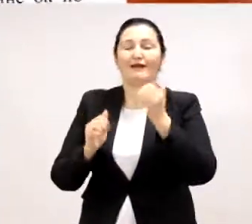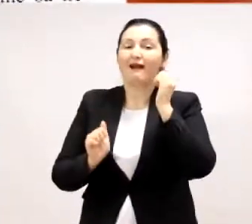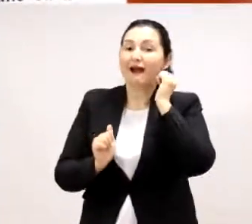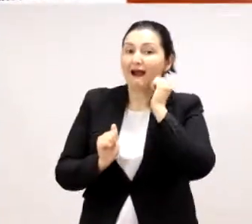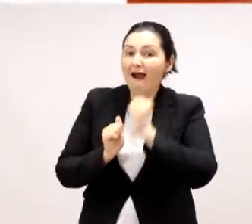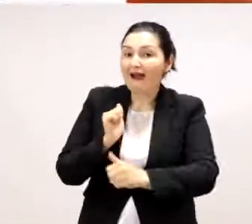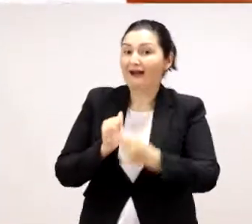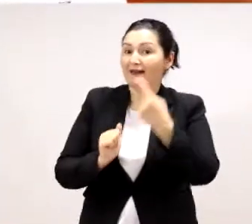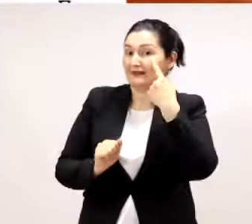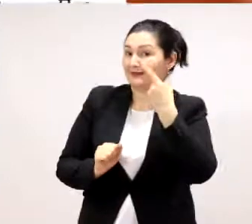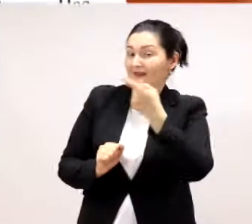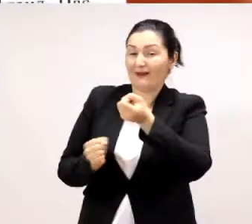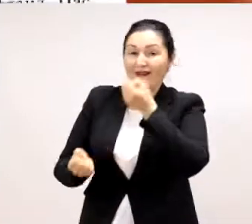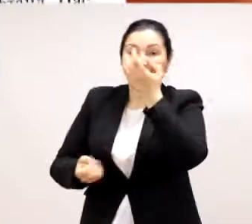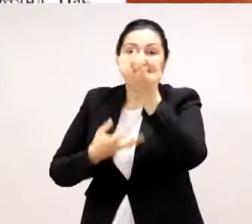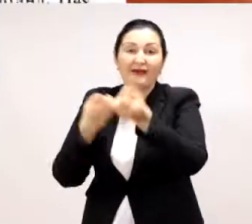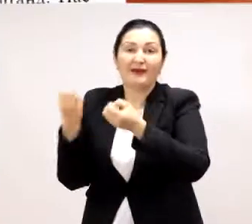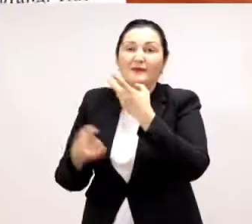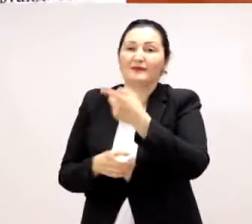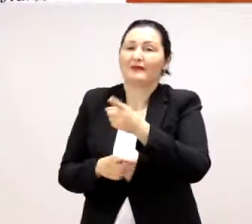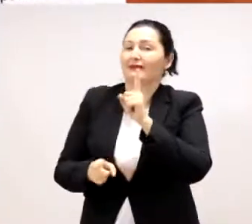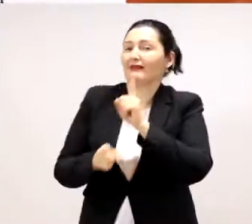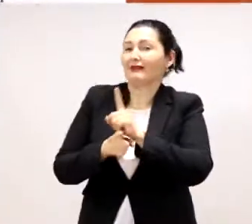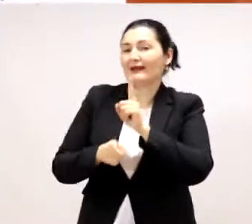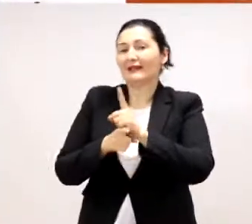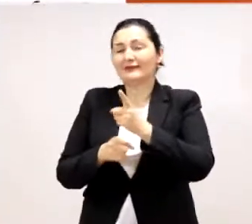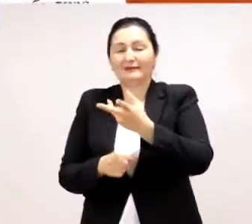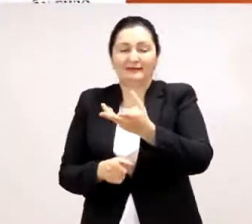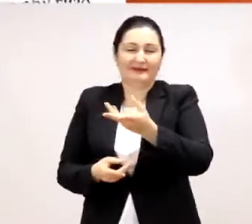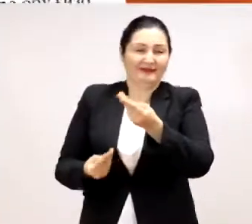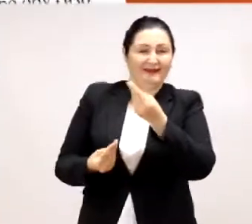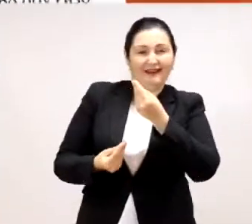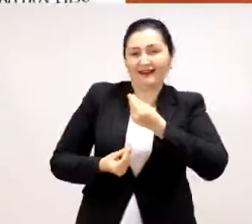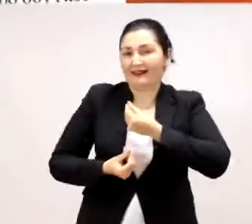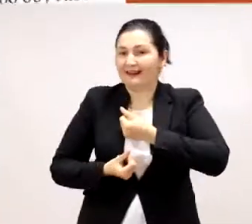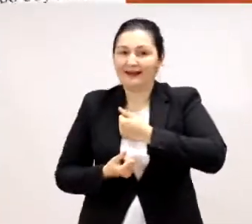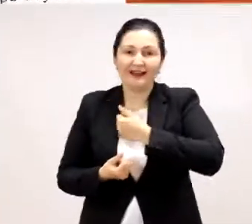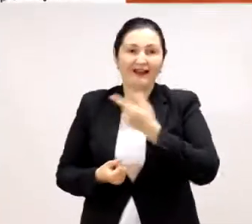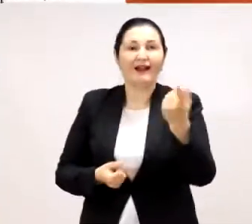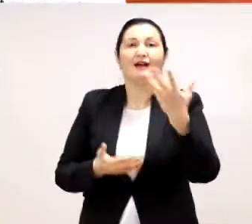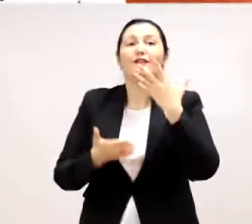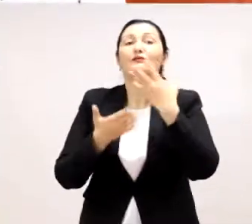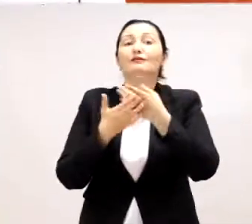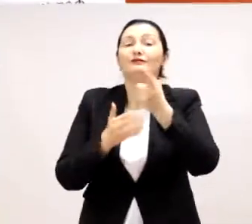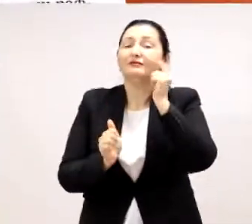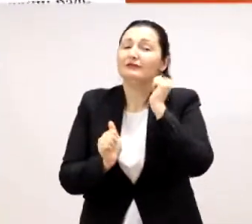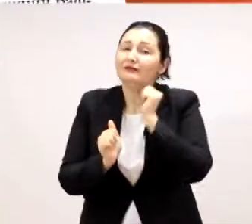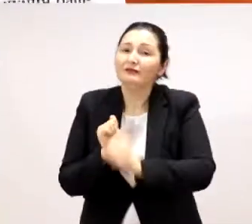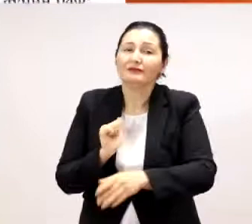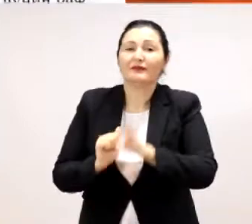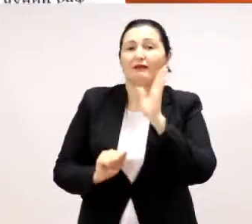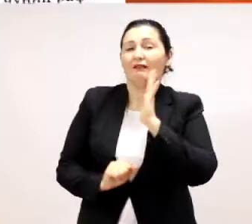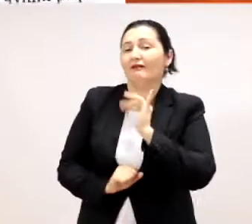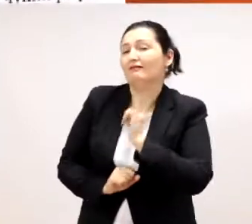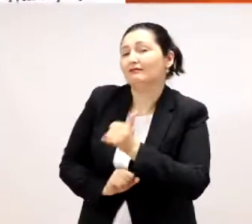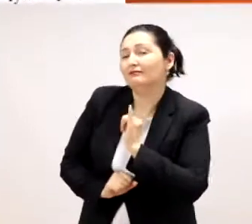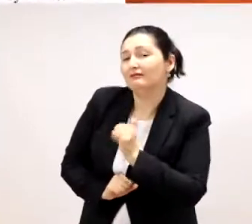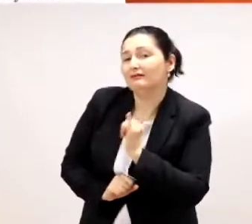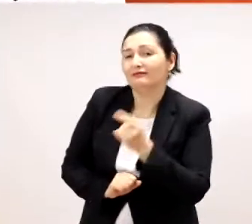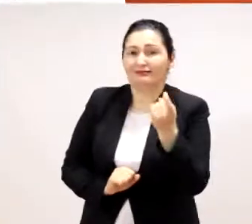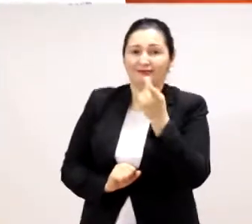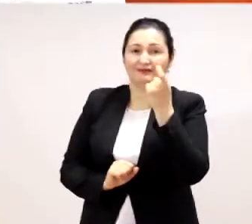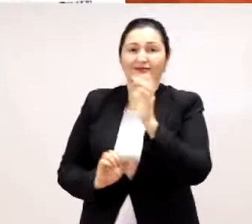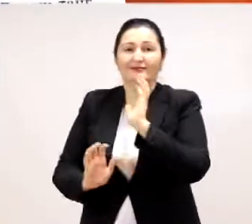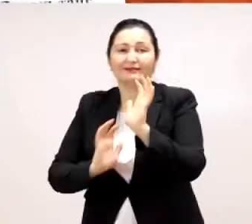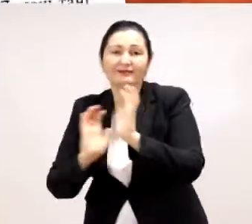که انجمن گلها را میدید یک جهان حلاوت میبرد. صاحب خانه زن هر روز گلها را آب میداد،